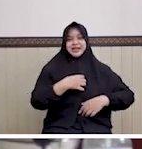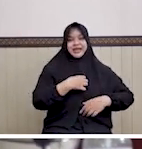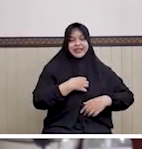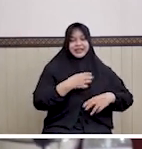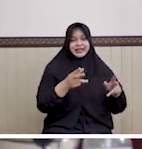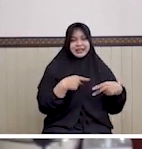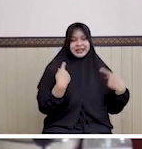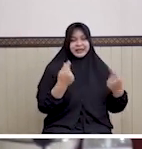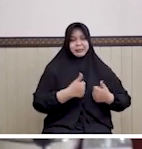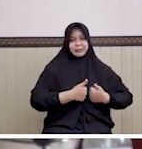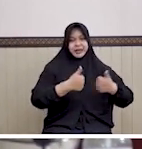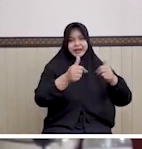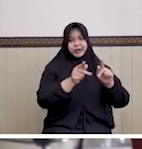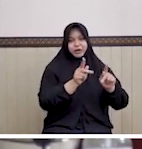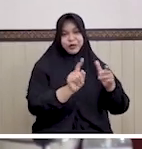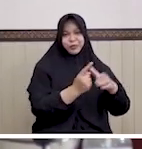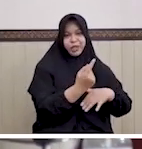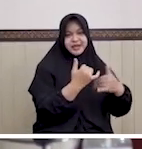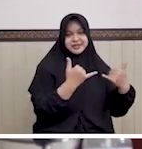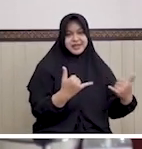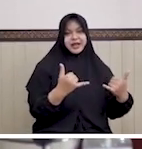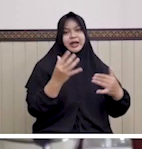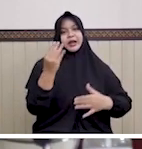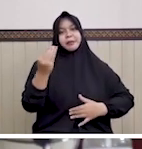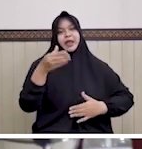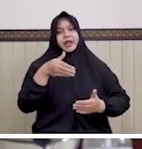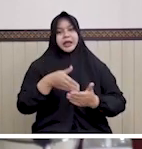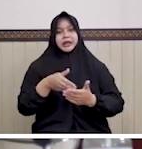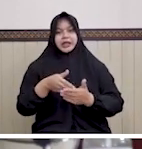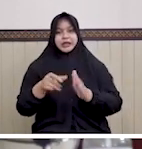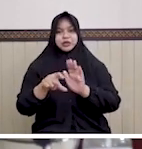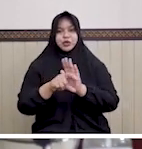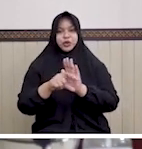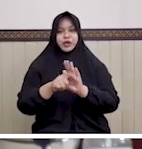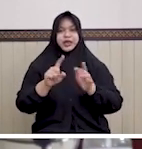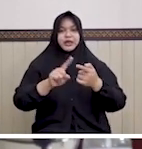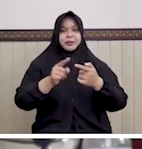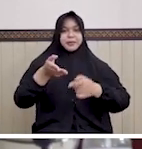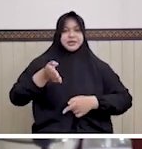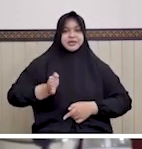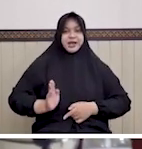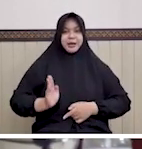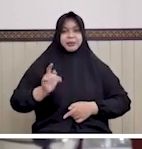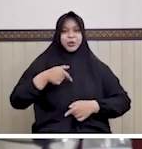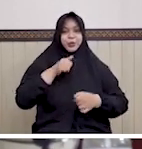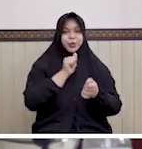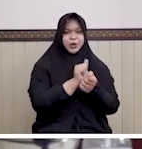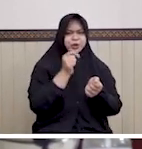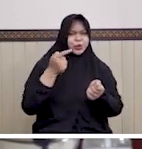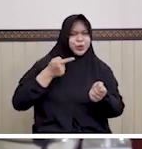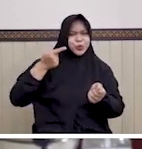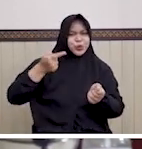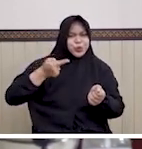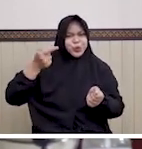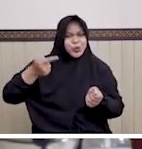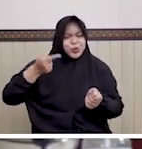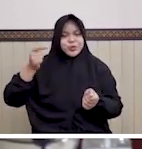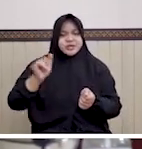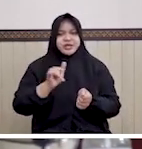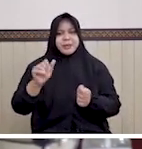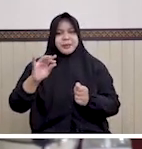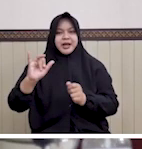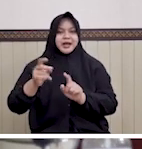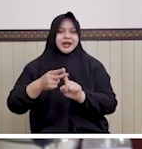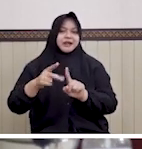baik kalau tidak kita mulai dari sekarang Kapan lagi contohnya akan dari teman-teman xygaming and bekerja terus bersama dengan rekan